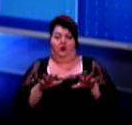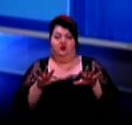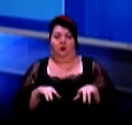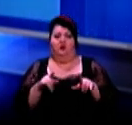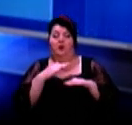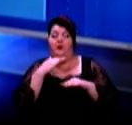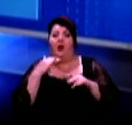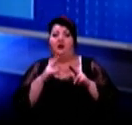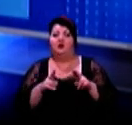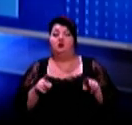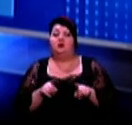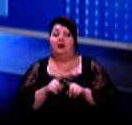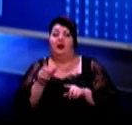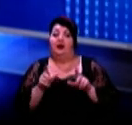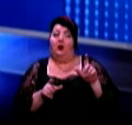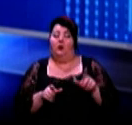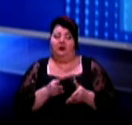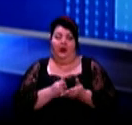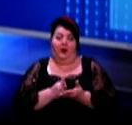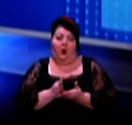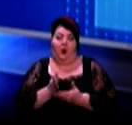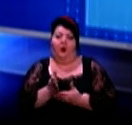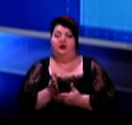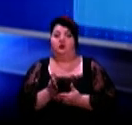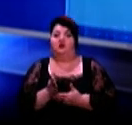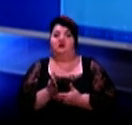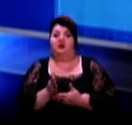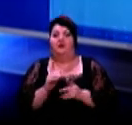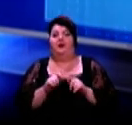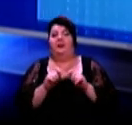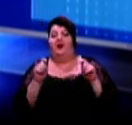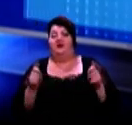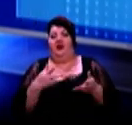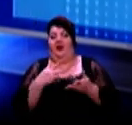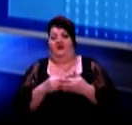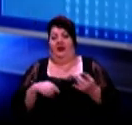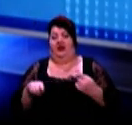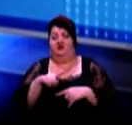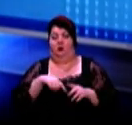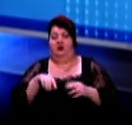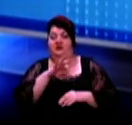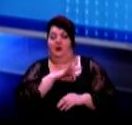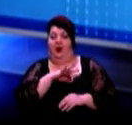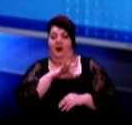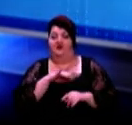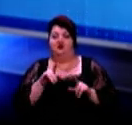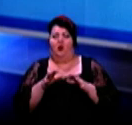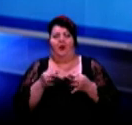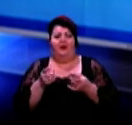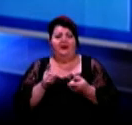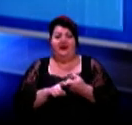багато хто з тих людей орієнтується на відкриття власної справи, щоб не залежати